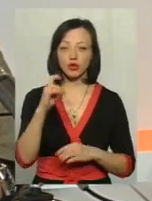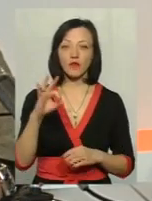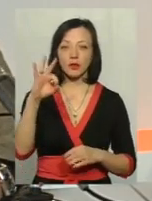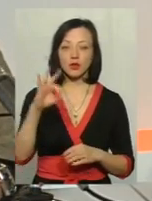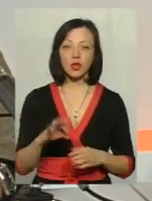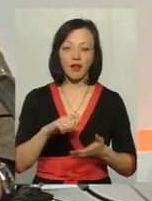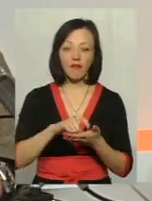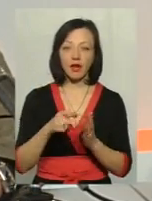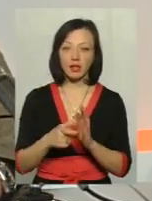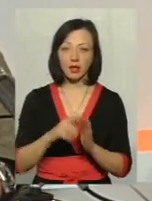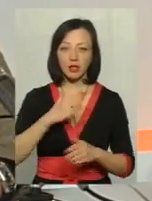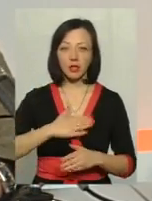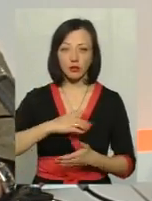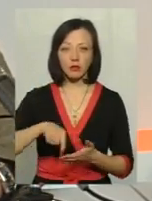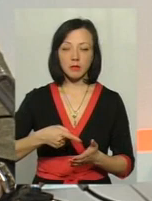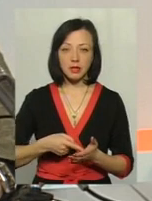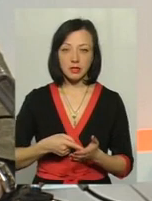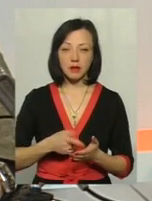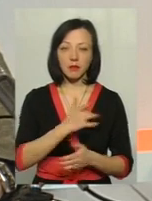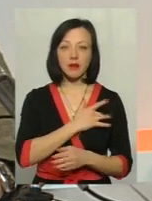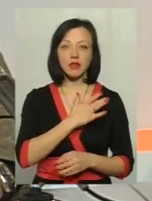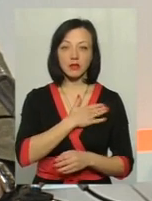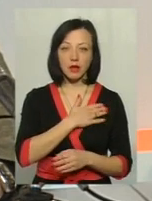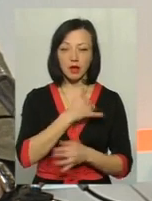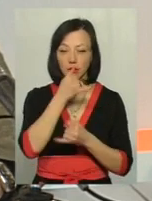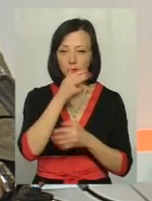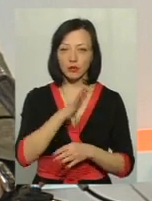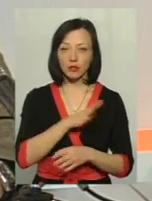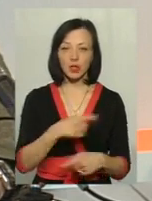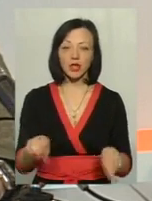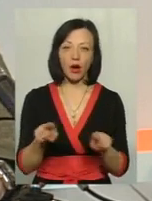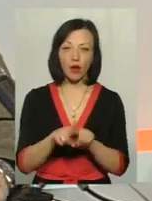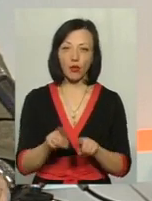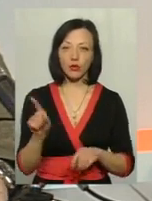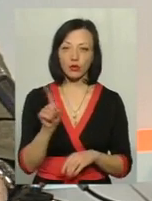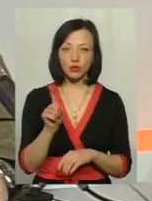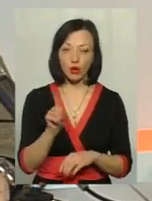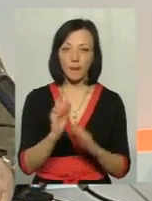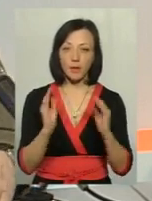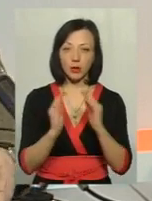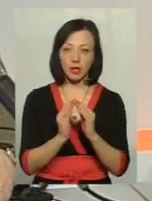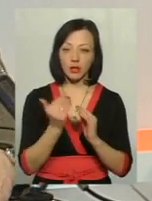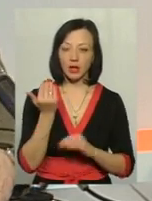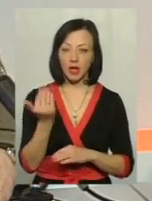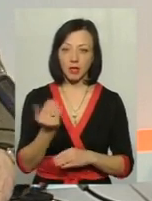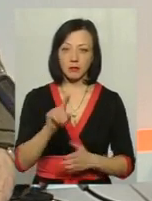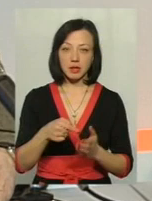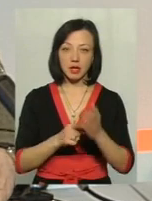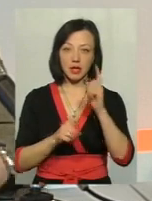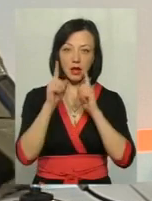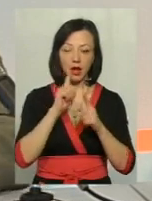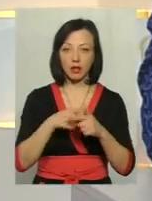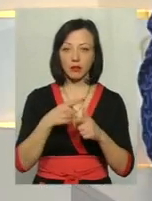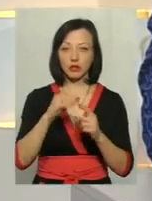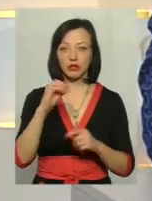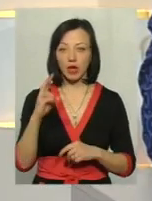100% квартир в нашому місті приватизовані. І не може бути такого, що будинок належить міській раді або ЖЕКу,